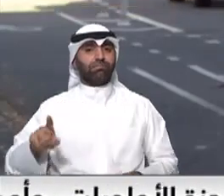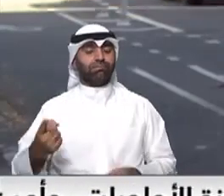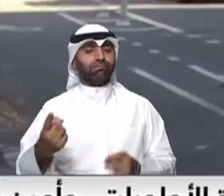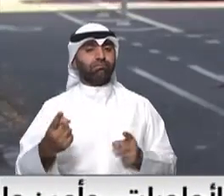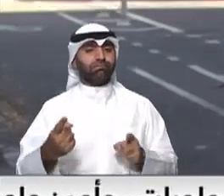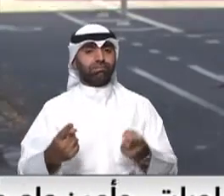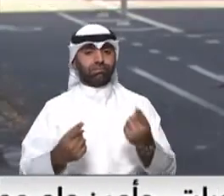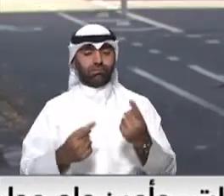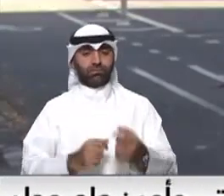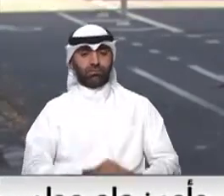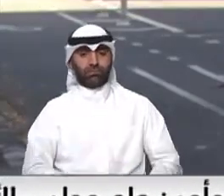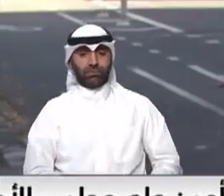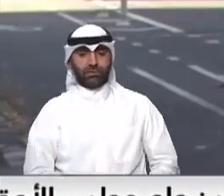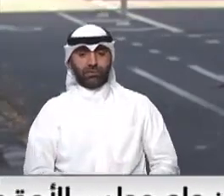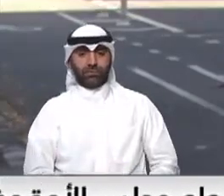دوله الكويت واشنطن